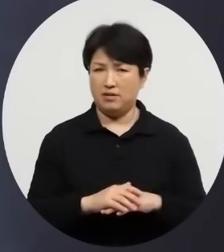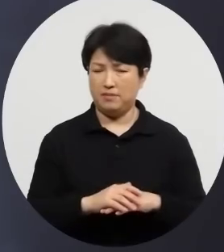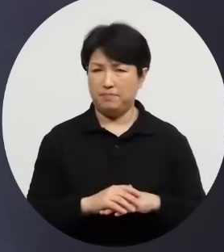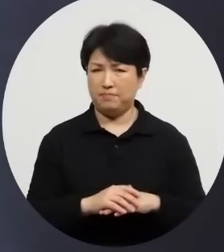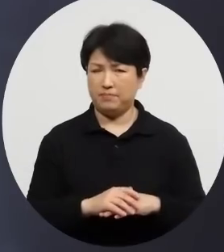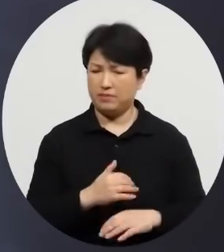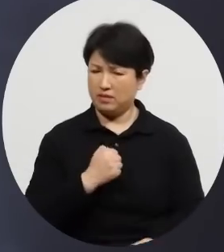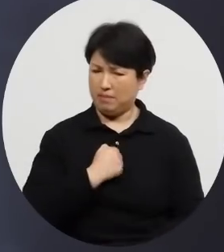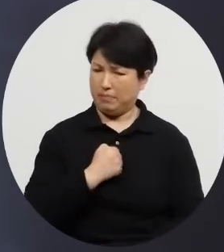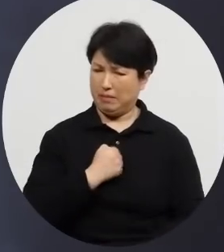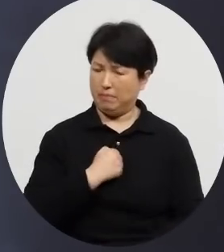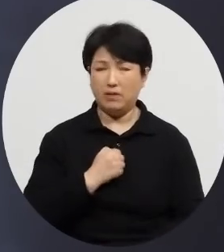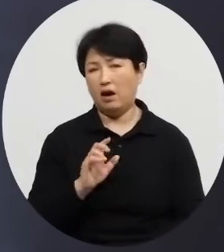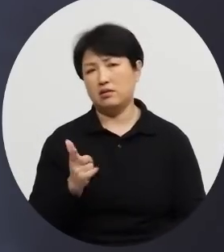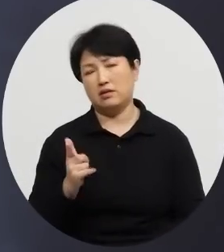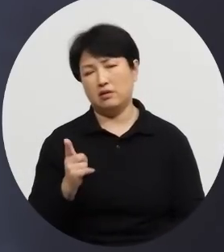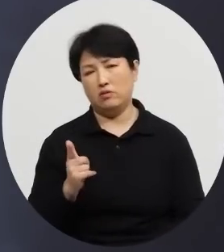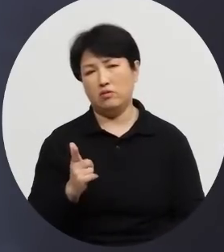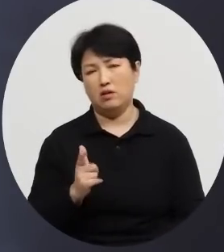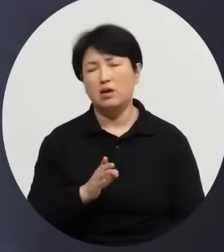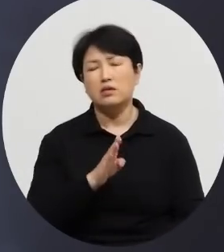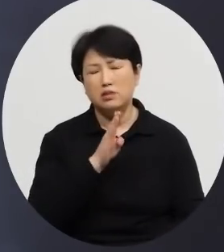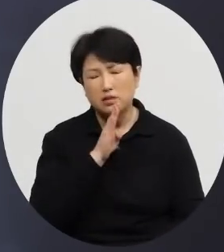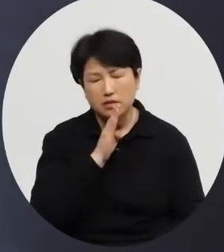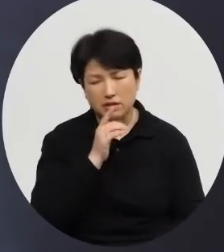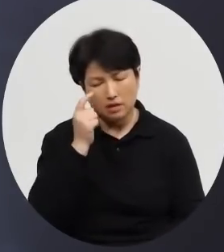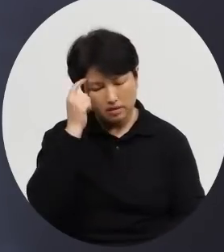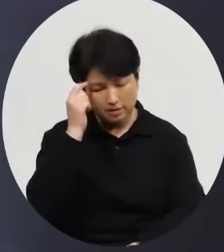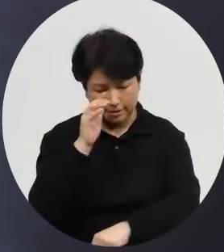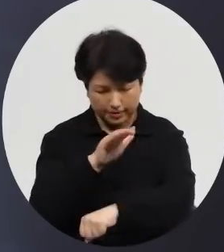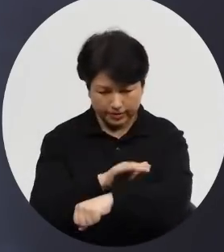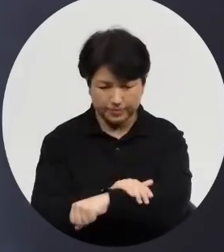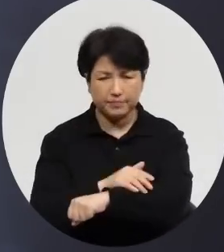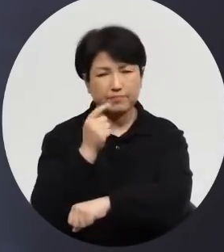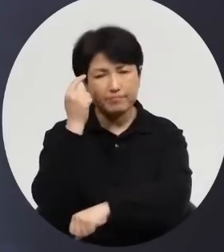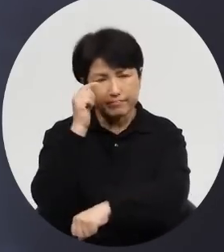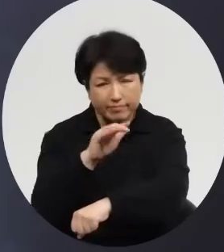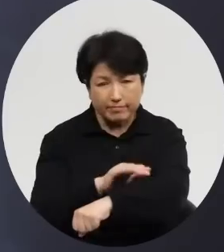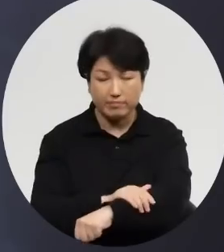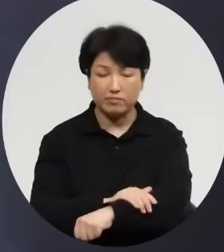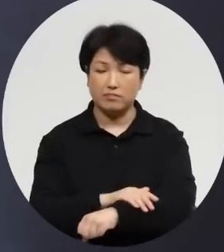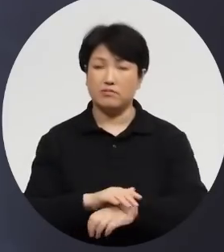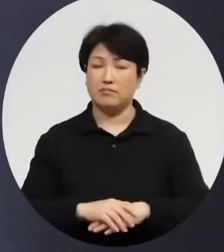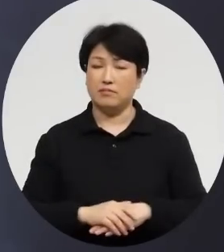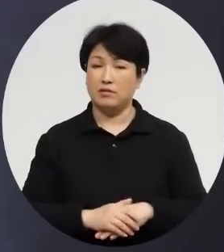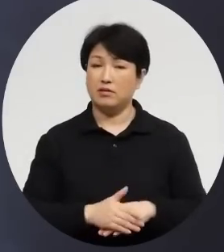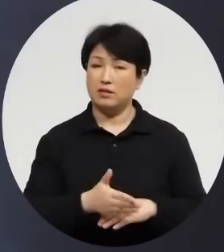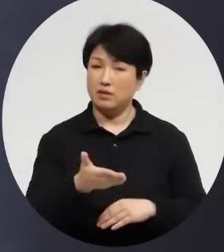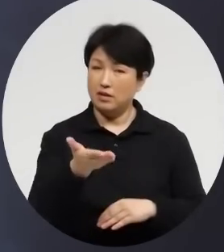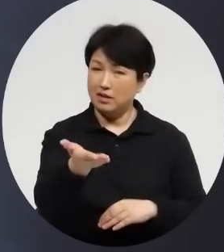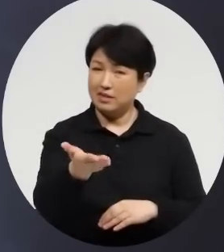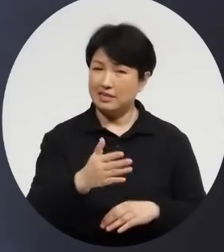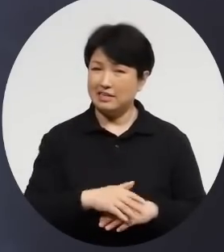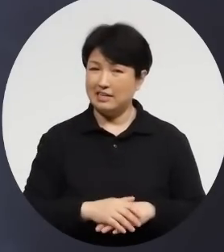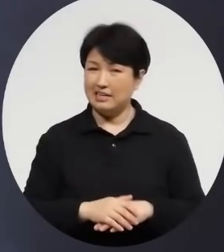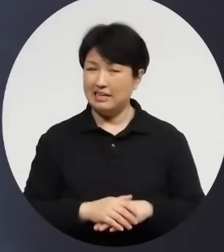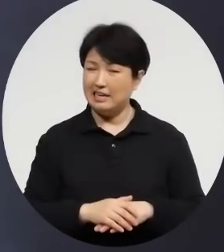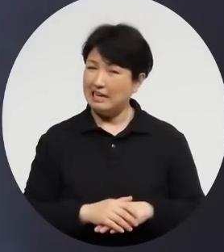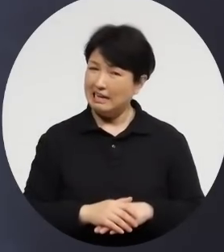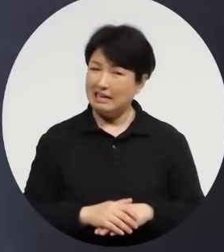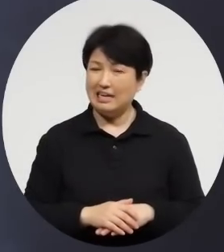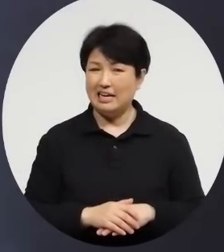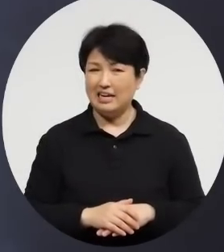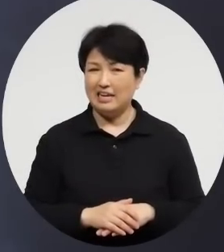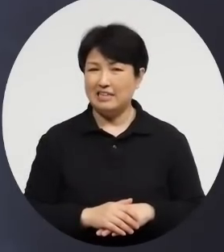없는 답답한 사람이 아니라 지극히 현명한 사람이다. 그럼 자기는 뭐 넓은 수가 있는 사람이냐